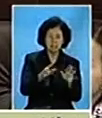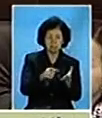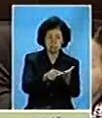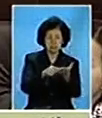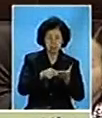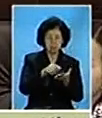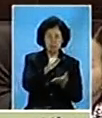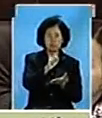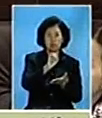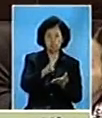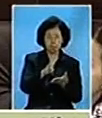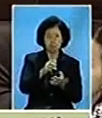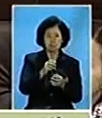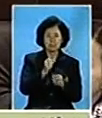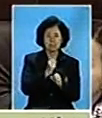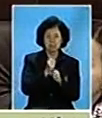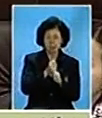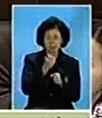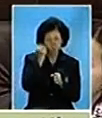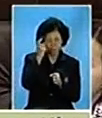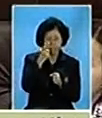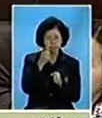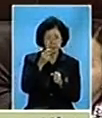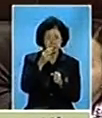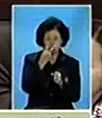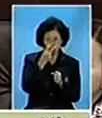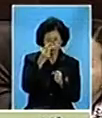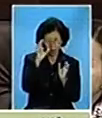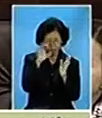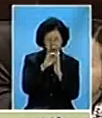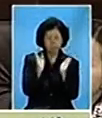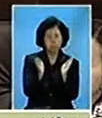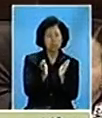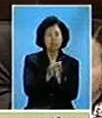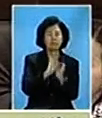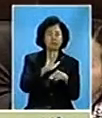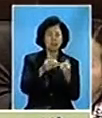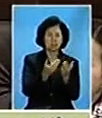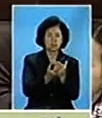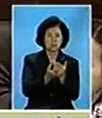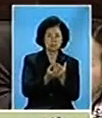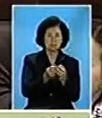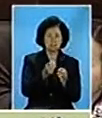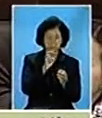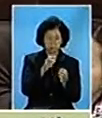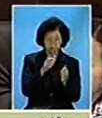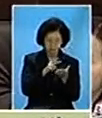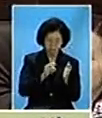จะมีความเข้าใจในภาพรวมทั้งหมดนะครับท่านต้องอ่านให้ประกอบกันครับขอบพระคุ